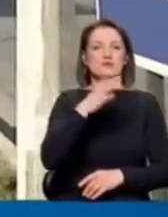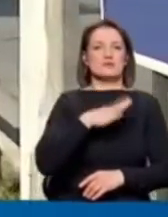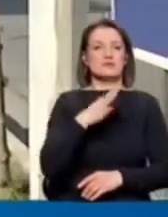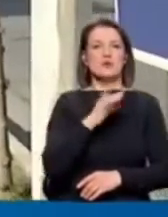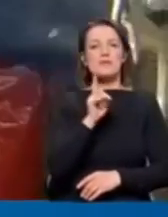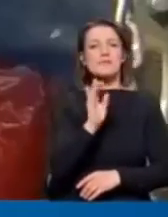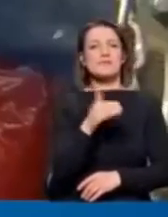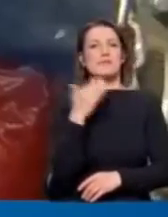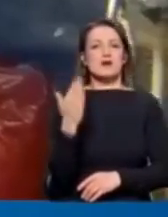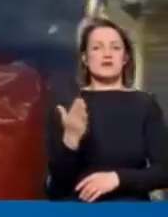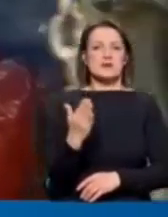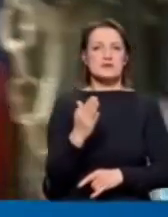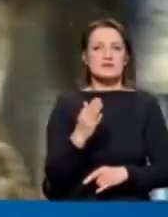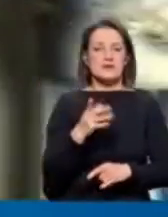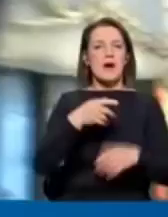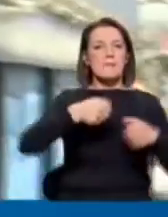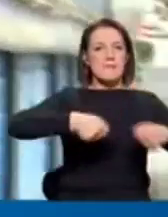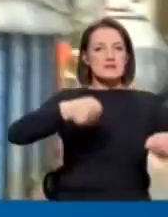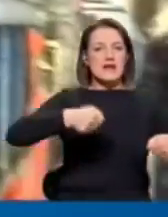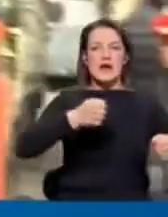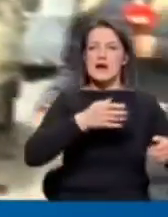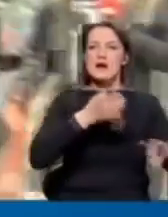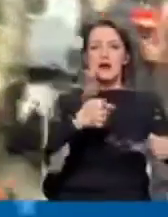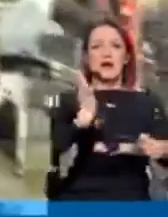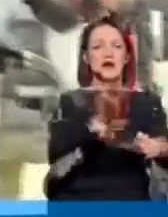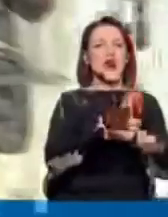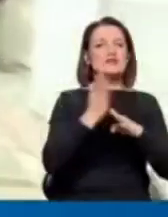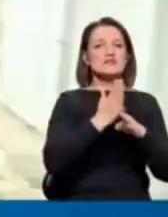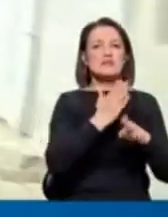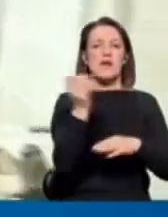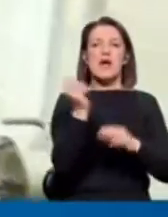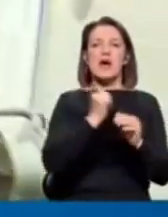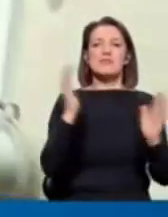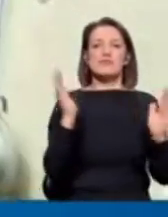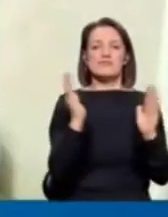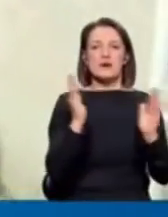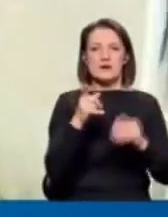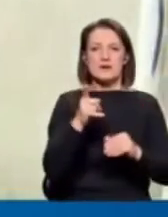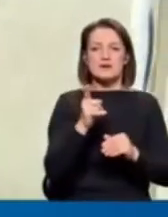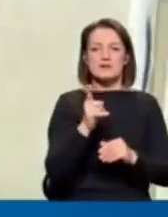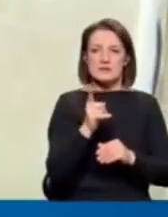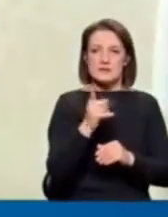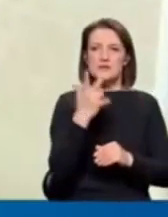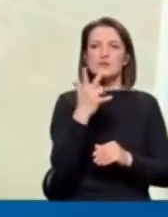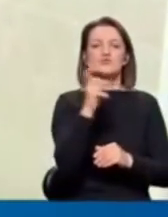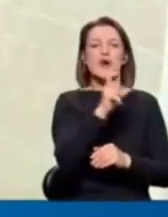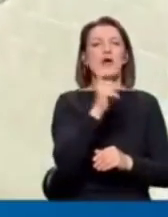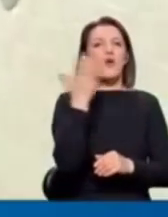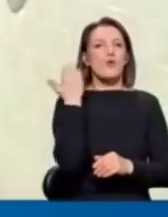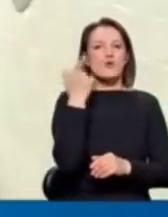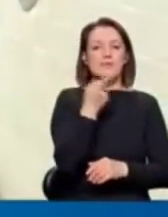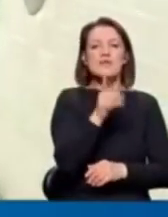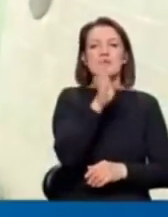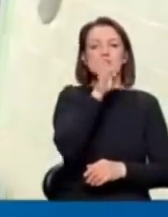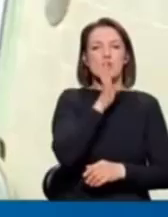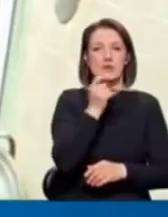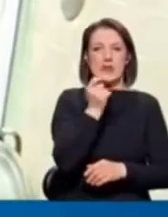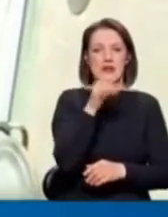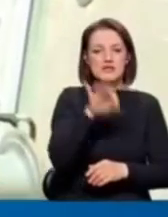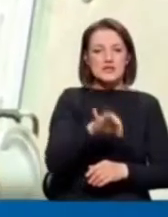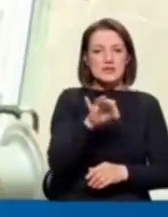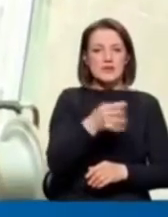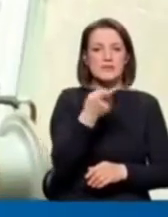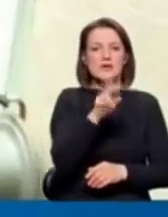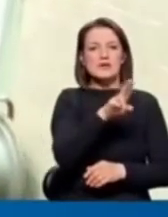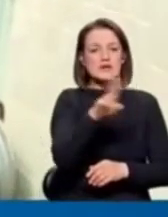istiyorum bir başkası halden pazar ama Taşıyan kamyonetlerin akaryakıt deposu 3 önce 1400 liraya dolarken